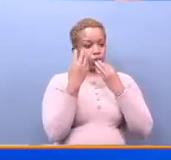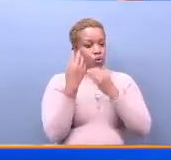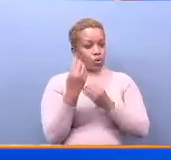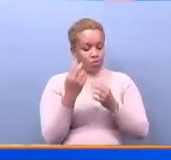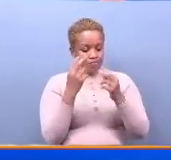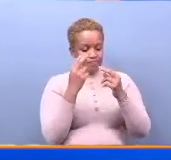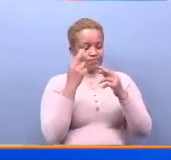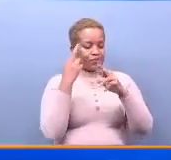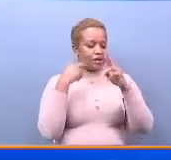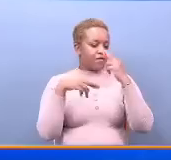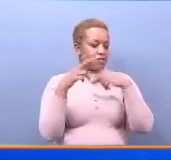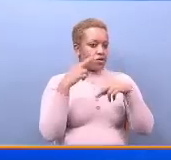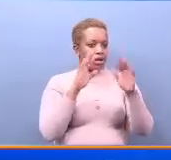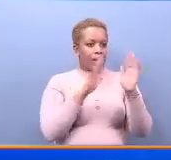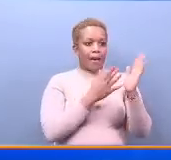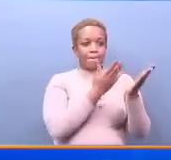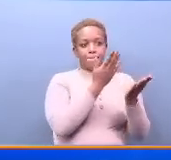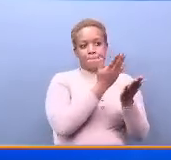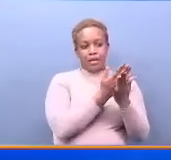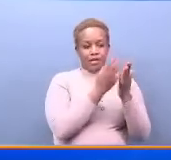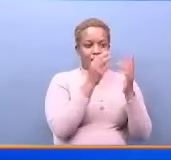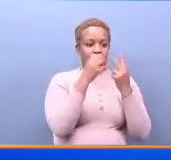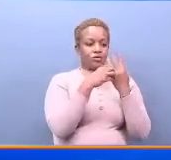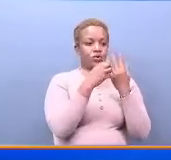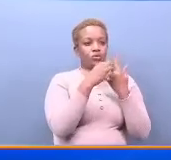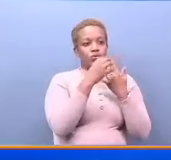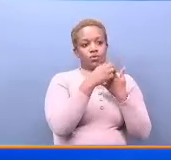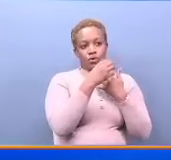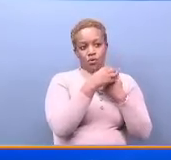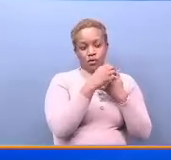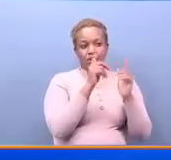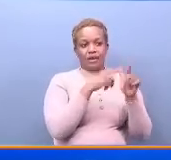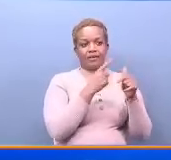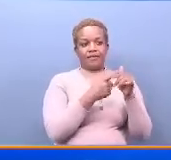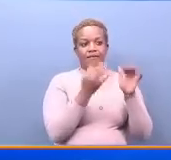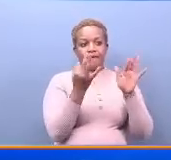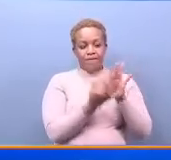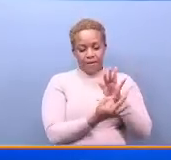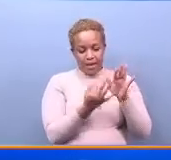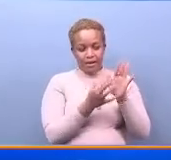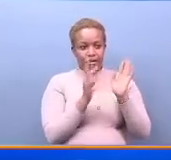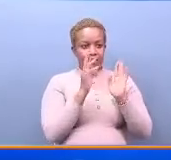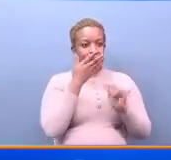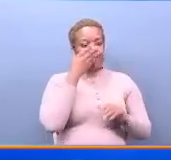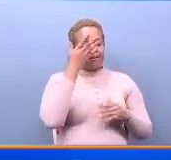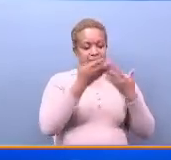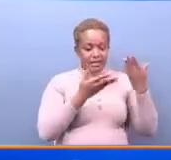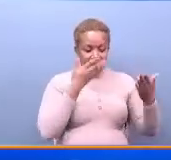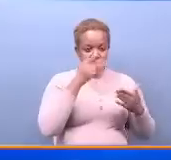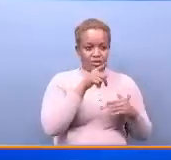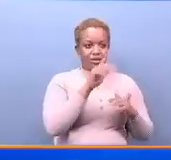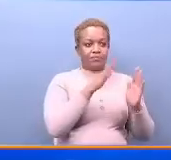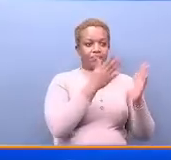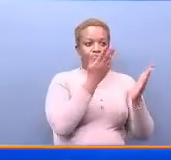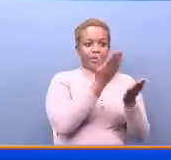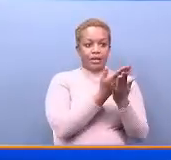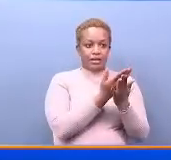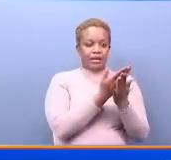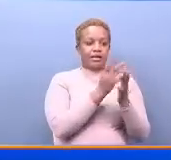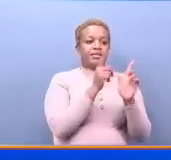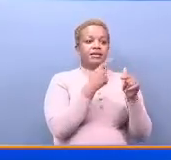appeal ya Sonko, mtarisha makaratasi zenu, mufile responses kwa ile appeal. Na muifile by saa 6